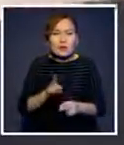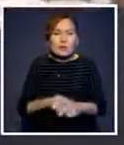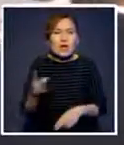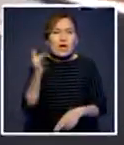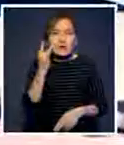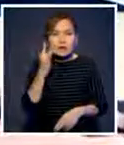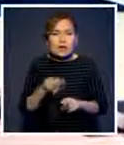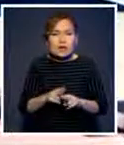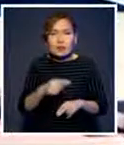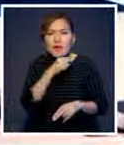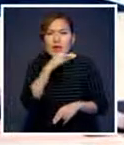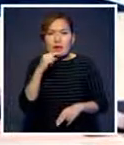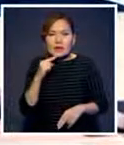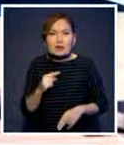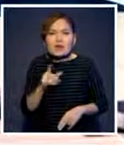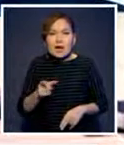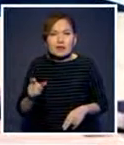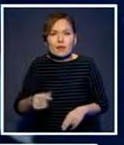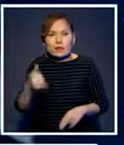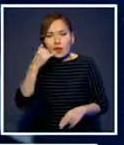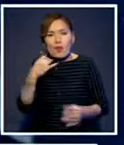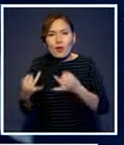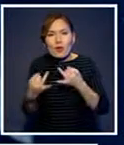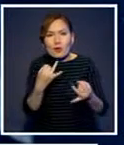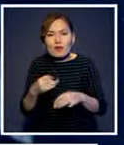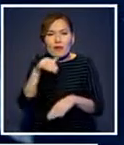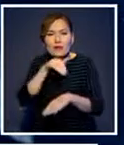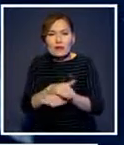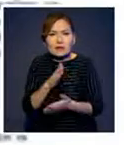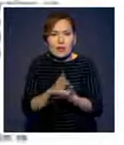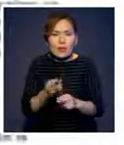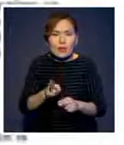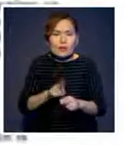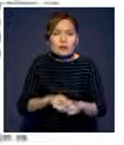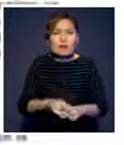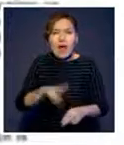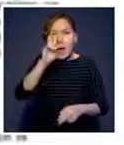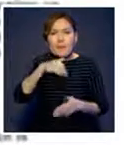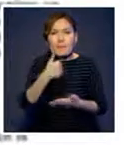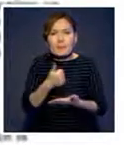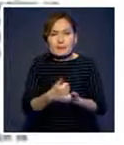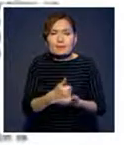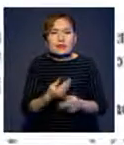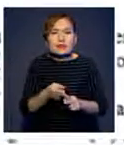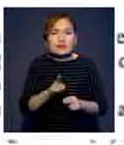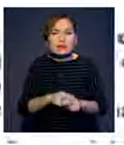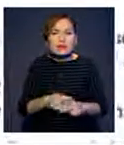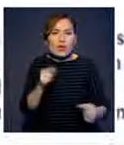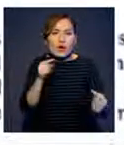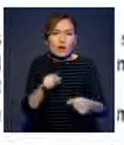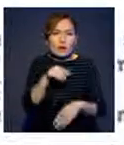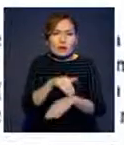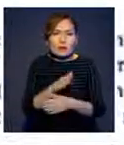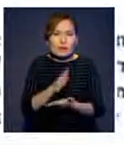шетелдіктермен, соның ішінде ресей азаматтармен әңгімелесуі Хиллари Клинтонға компромат жинауға қатысты дұрыс мәлімет бермеген болып шықты. Тергеу